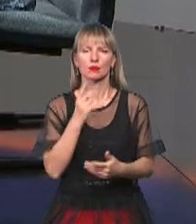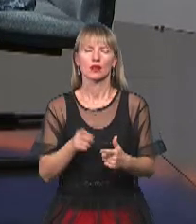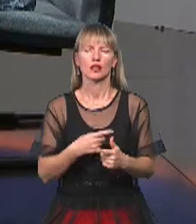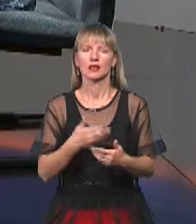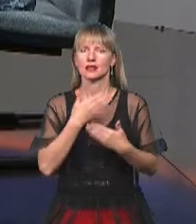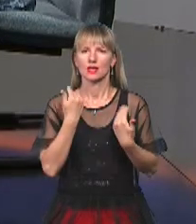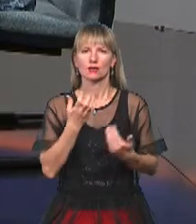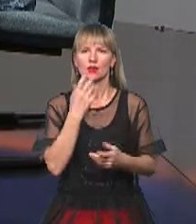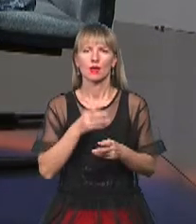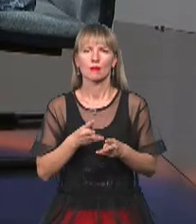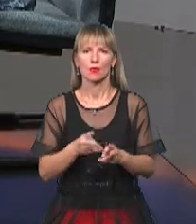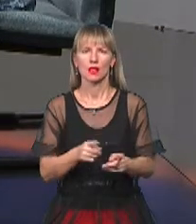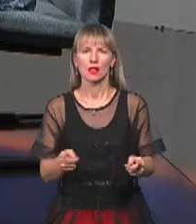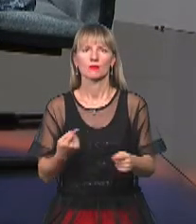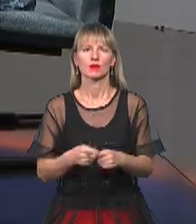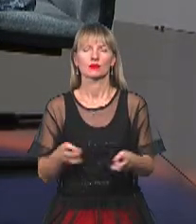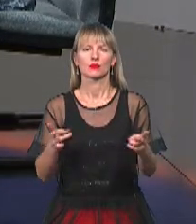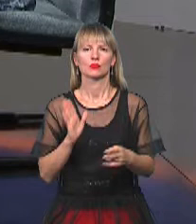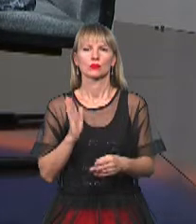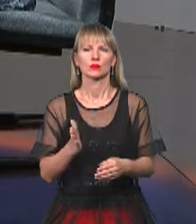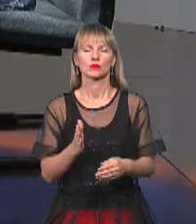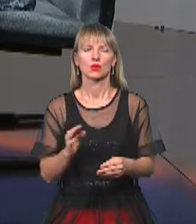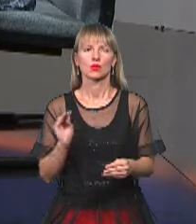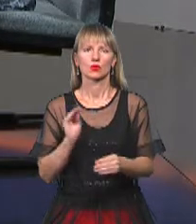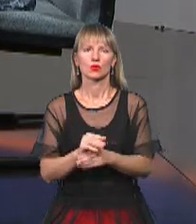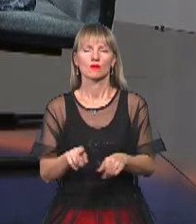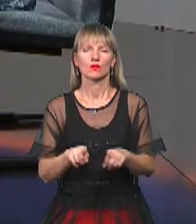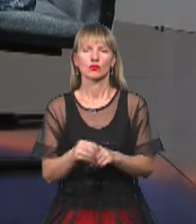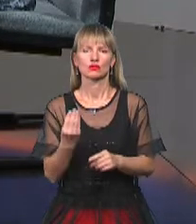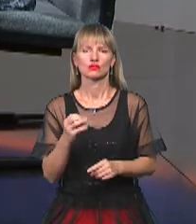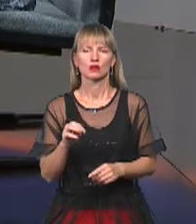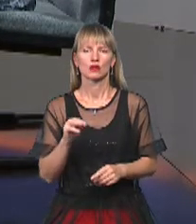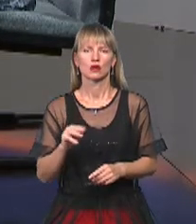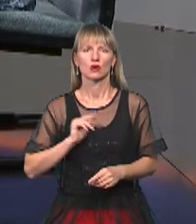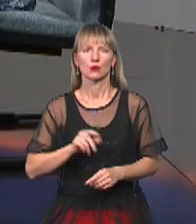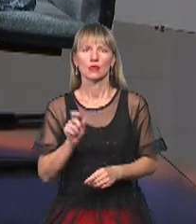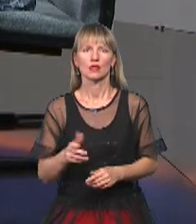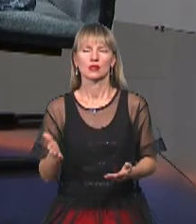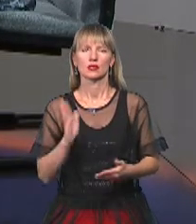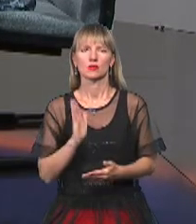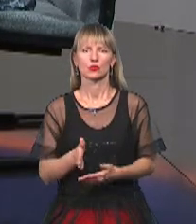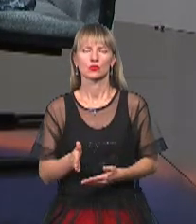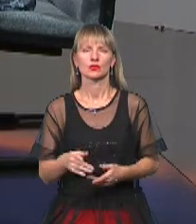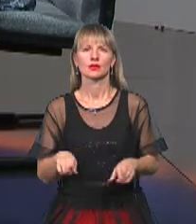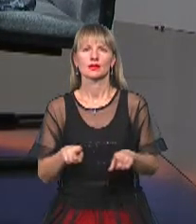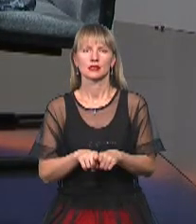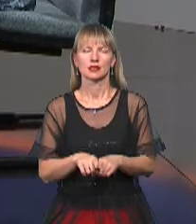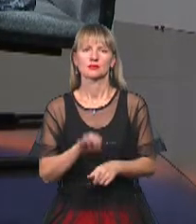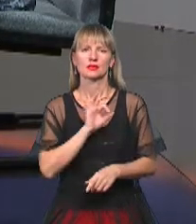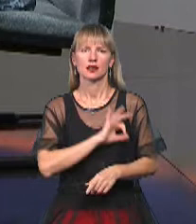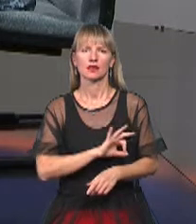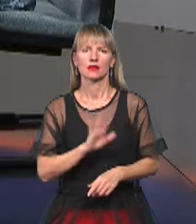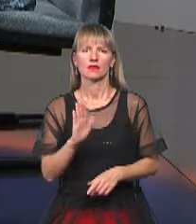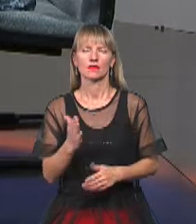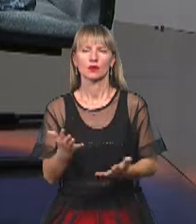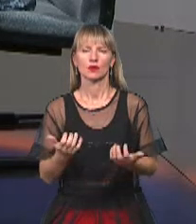взагалі відсутності. Тому необхідно буде додатковий такий штат робітників, які будуть теж задіяні в